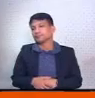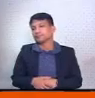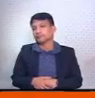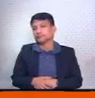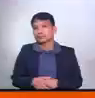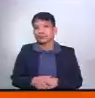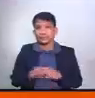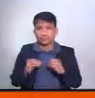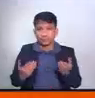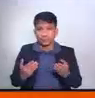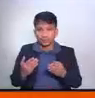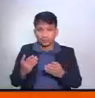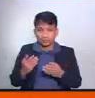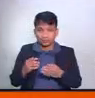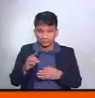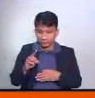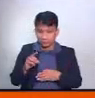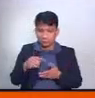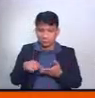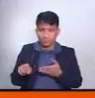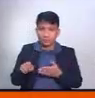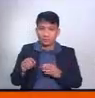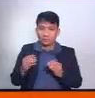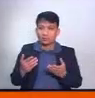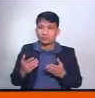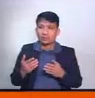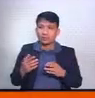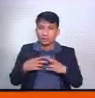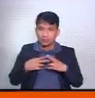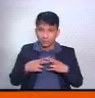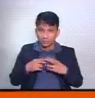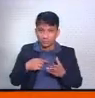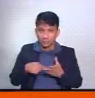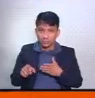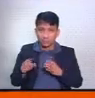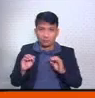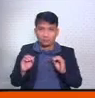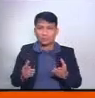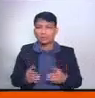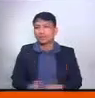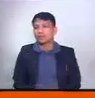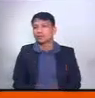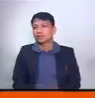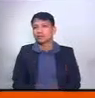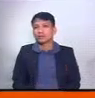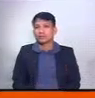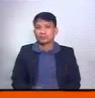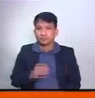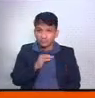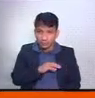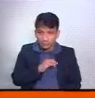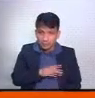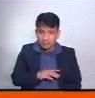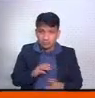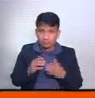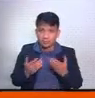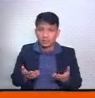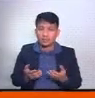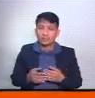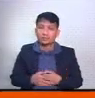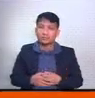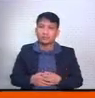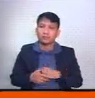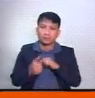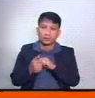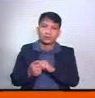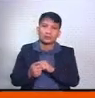Walang double pay? Wala rin po, Idol. Walang holiday pay? Wala rin po, Idol. Wala. Walang benefits? Yung mga